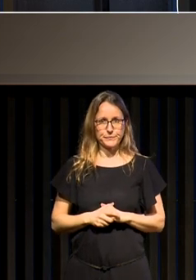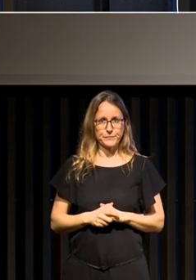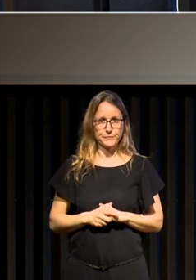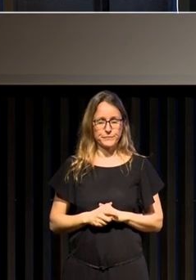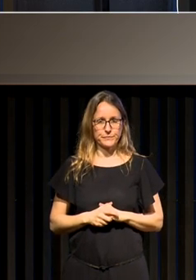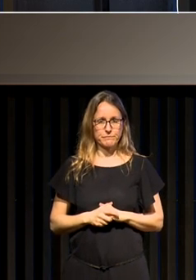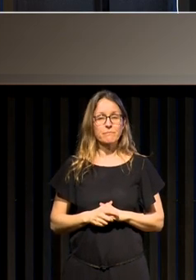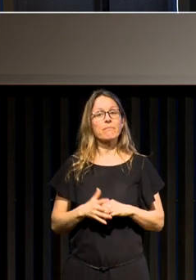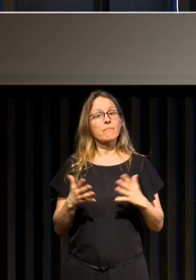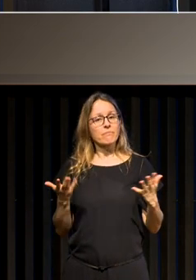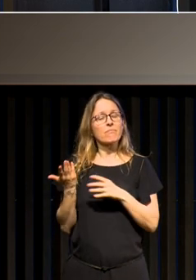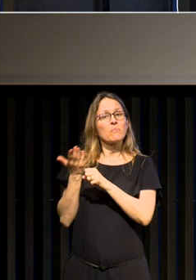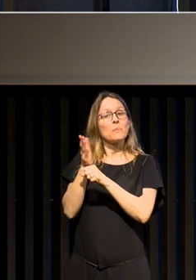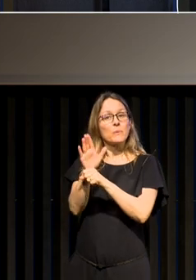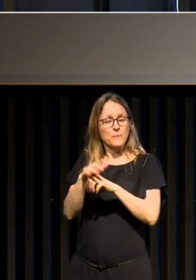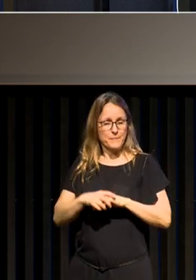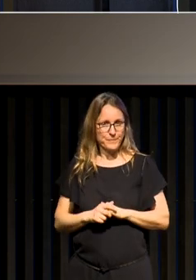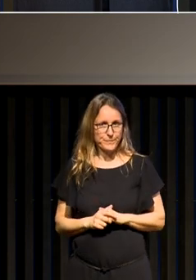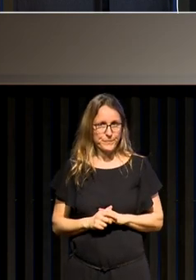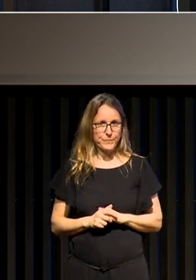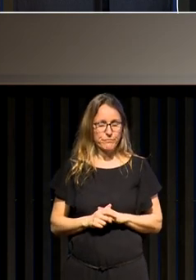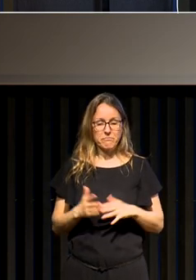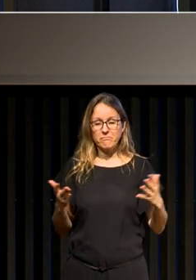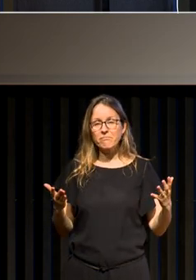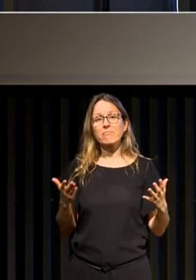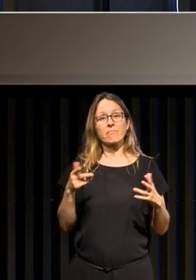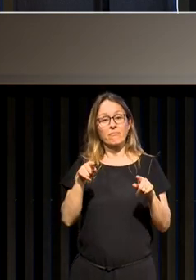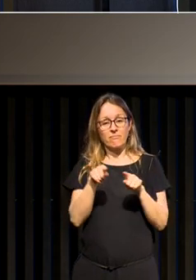Donc, je vais vous montrer comment, finalement,